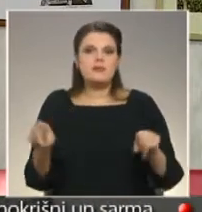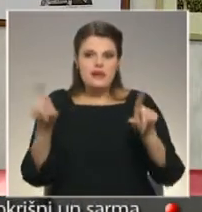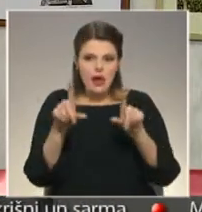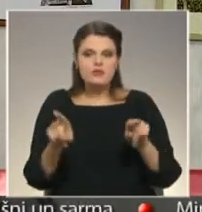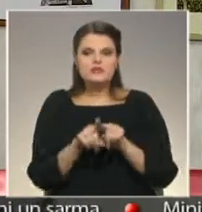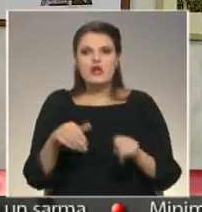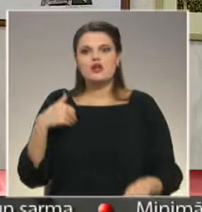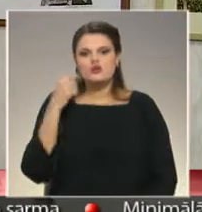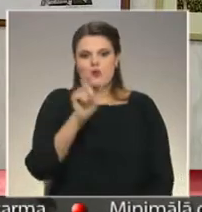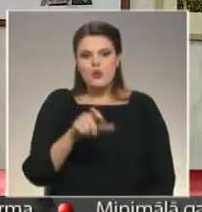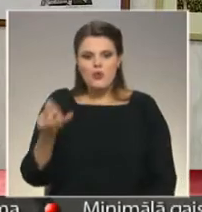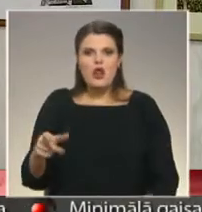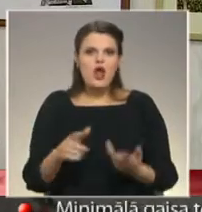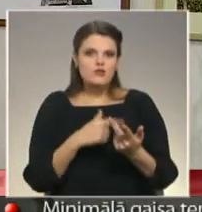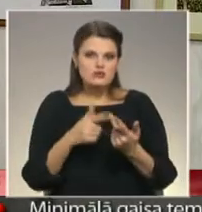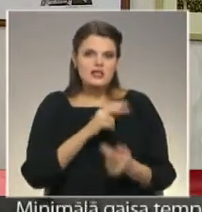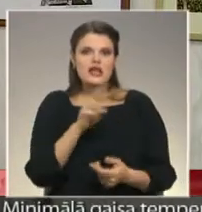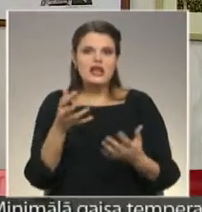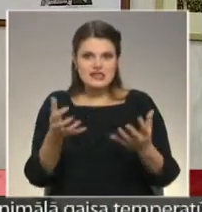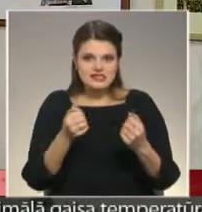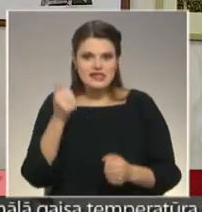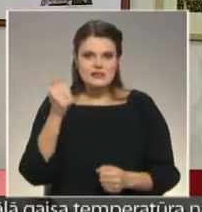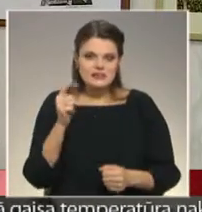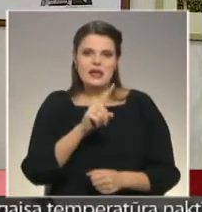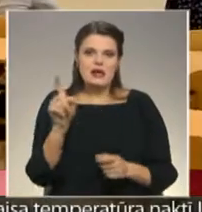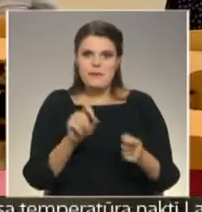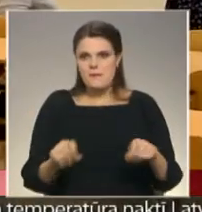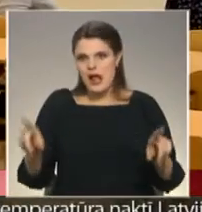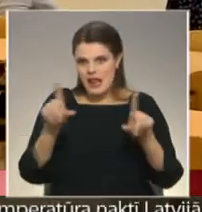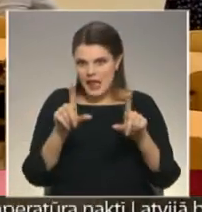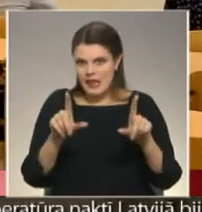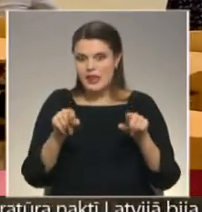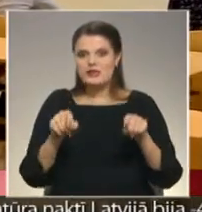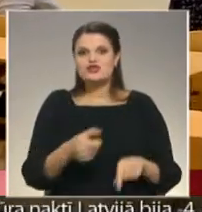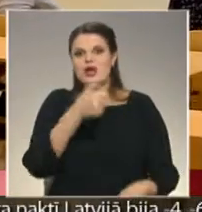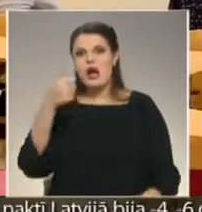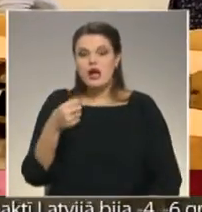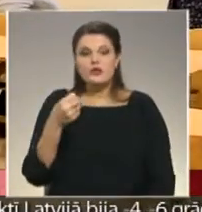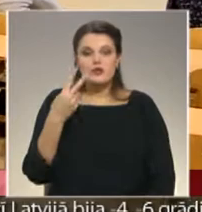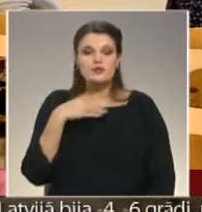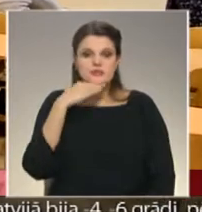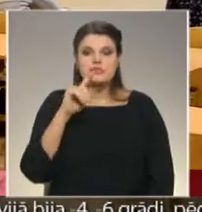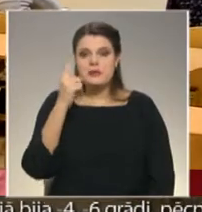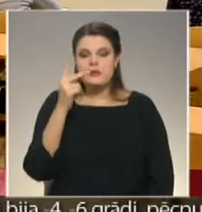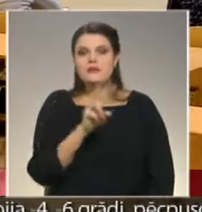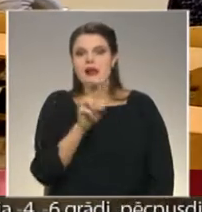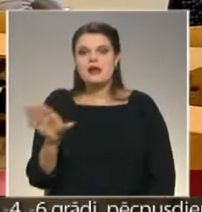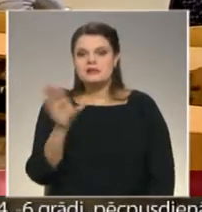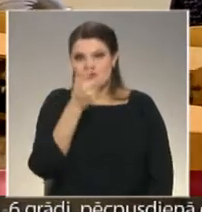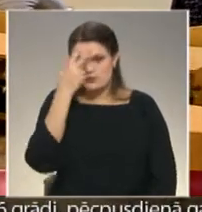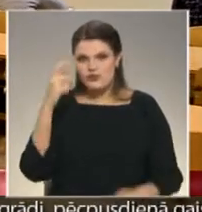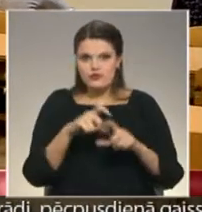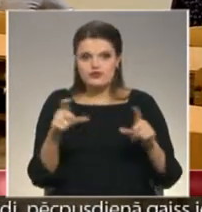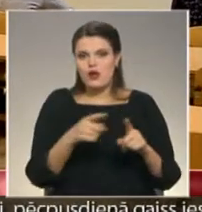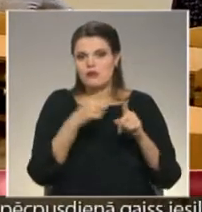arī skolēnu skaits, kur saņem stipendiju, ir palielinājies. Šā gada 12. Ir pirmie, kuriem visu vidusskolas